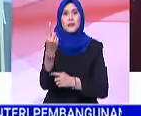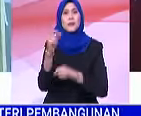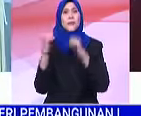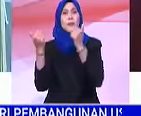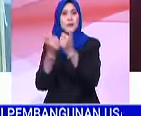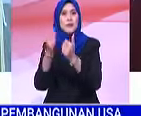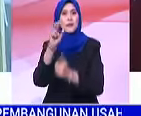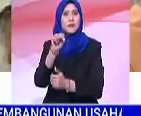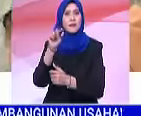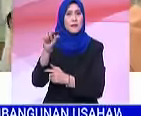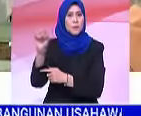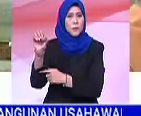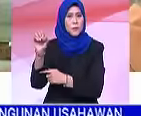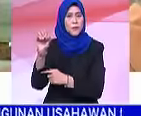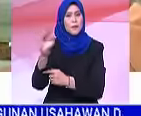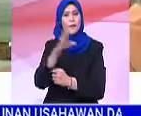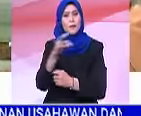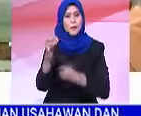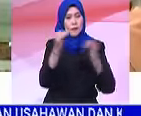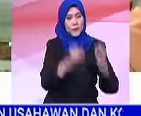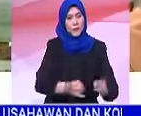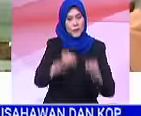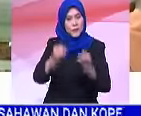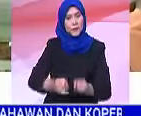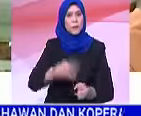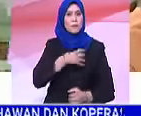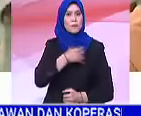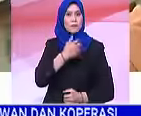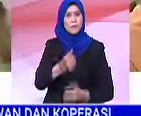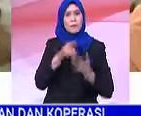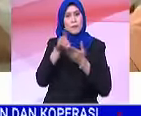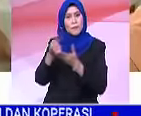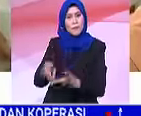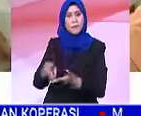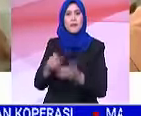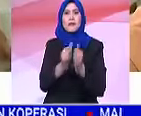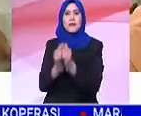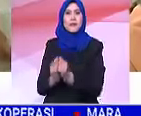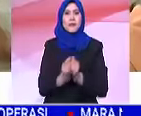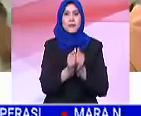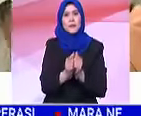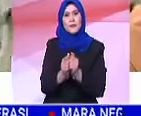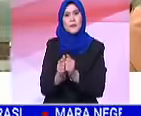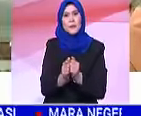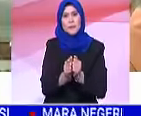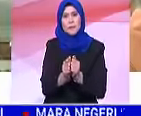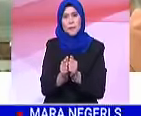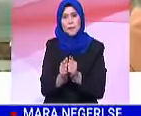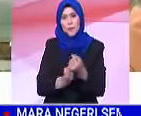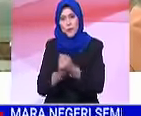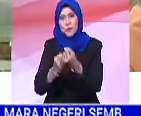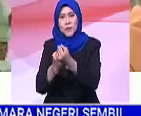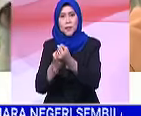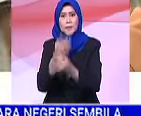pertubuhan sukarela serta individu dermawan yang sama-sama memberikan